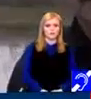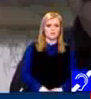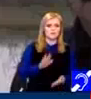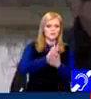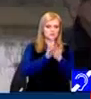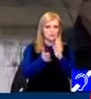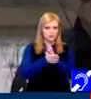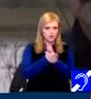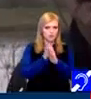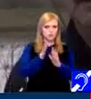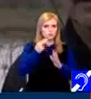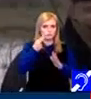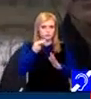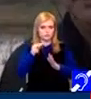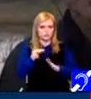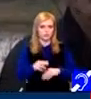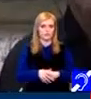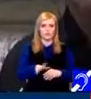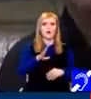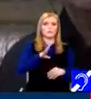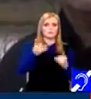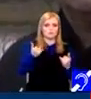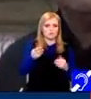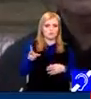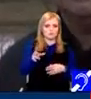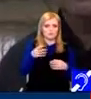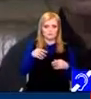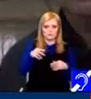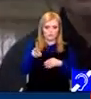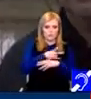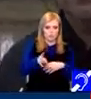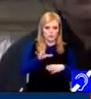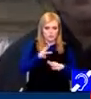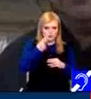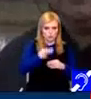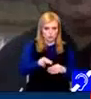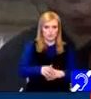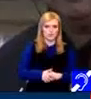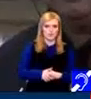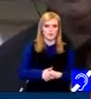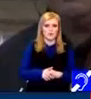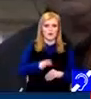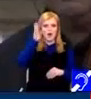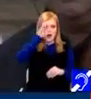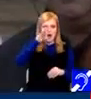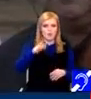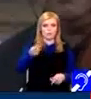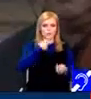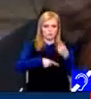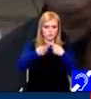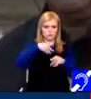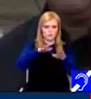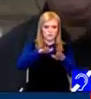Situația nu mai este atât de critică ca și azi noapte, în sensul că unda de viitură a început să, nivelul